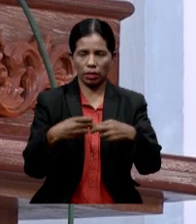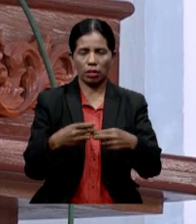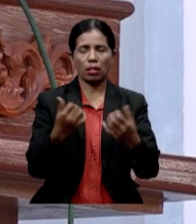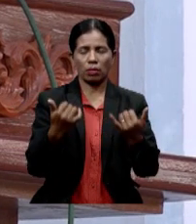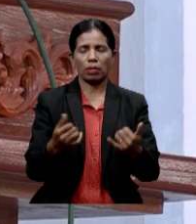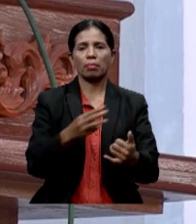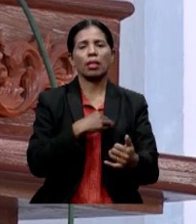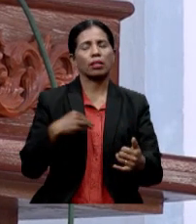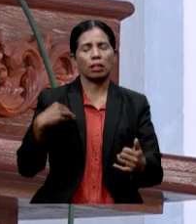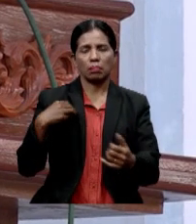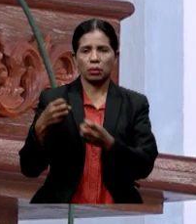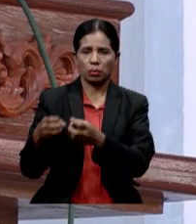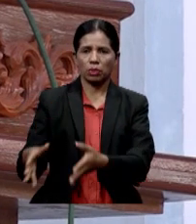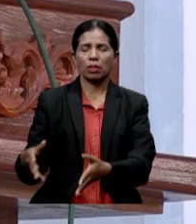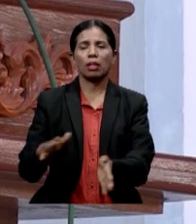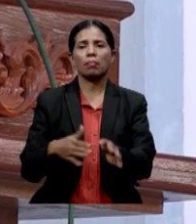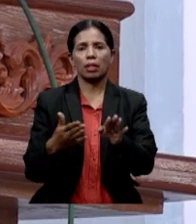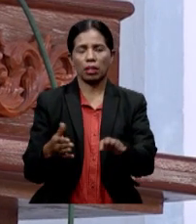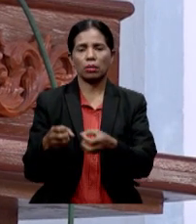todo